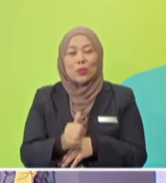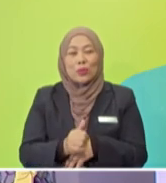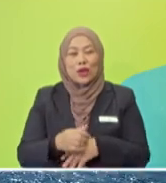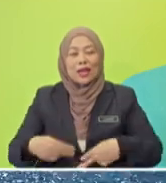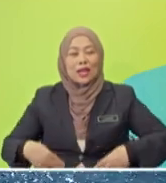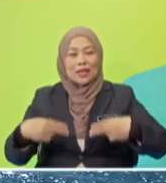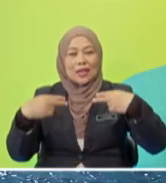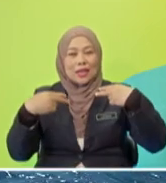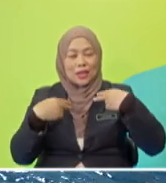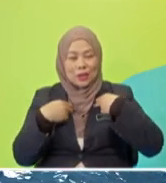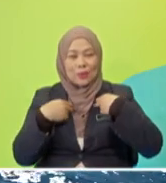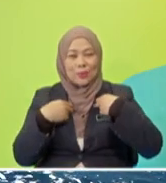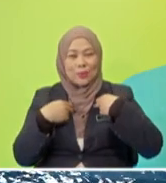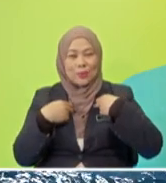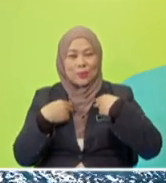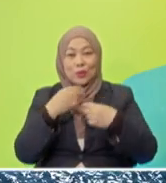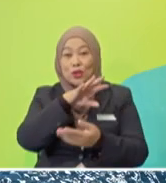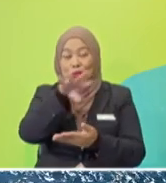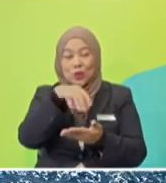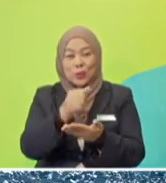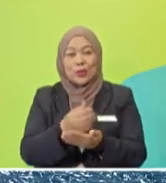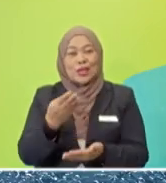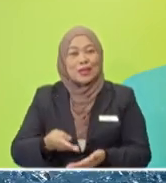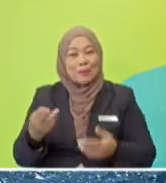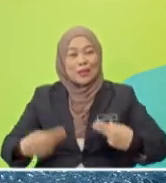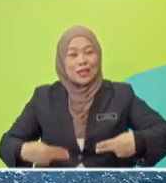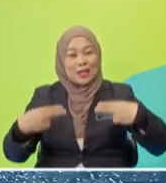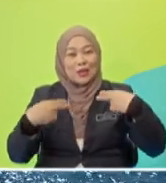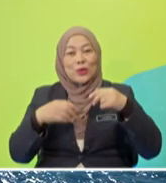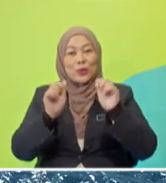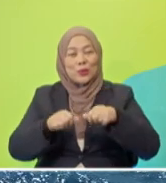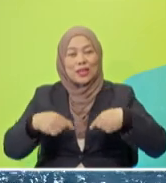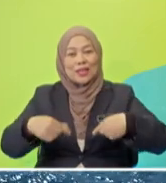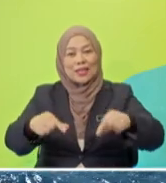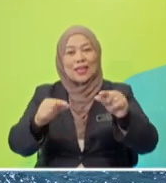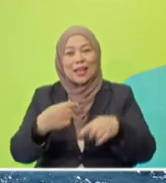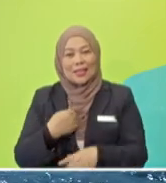berjalan kita berlari ini Harimau Harimau contoh contoh